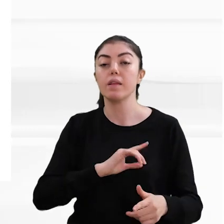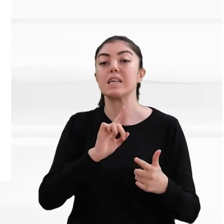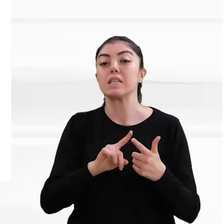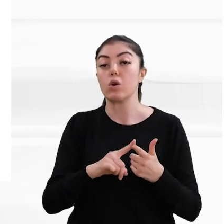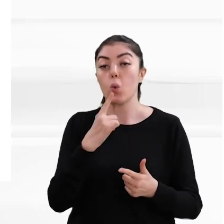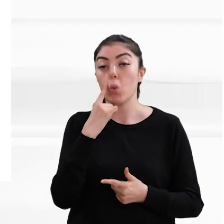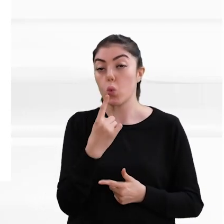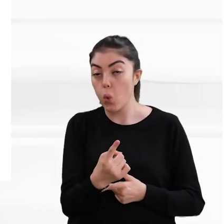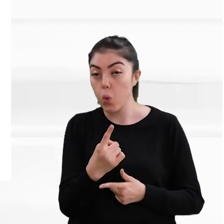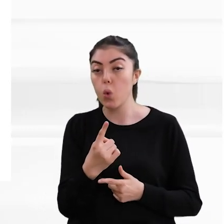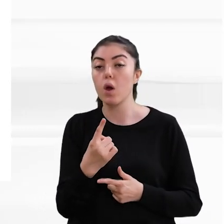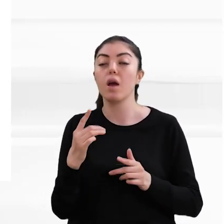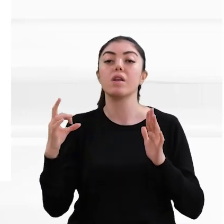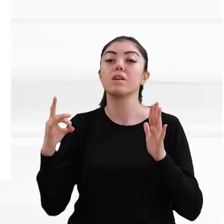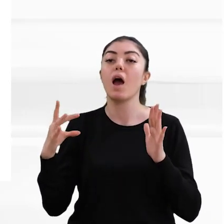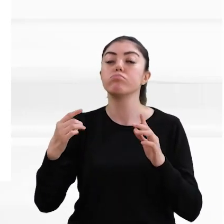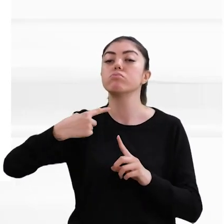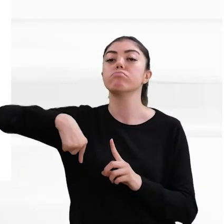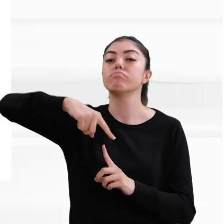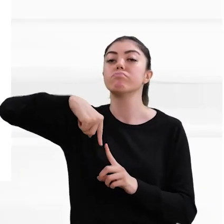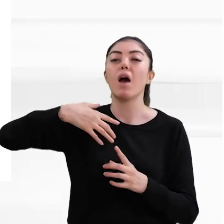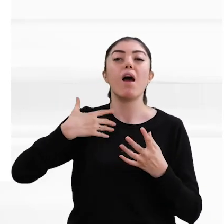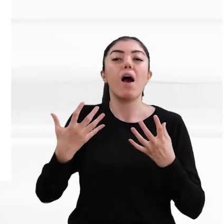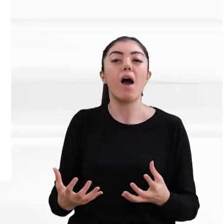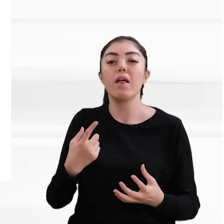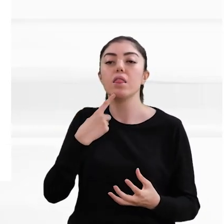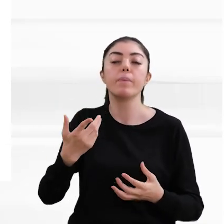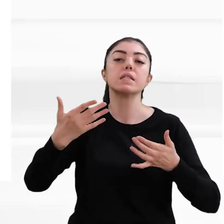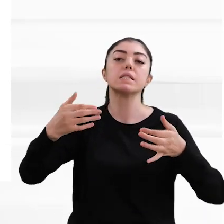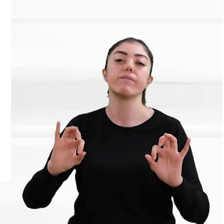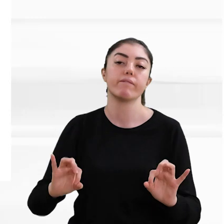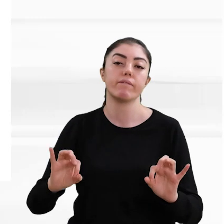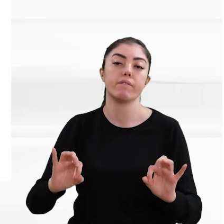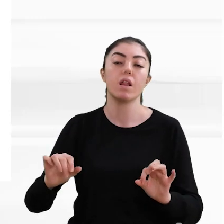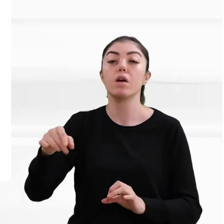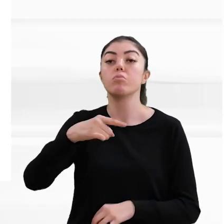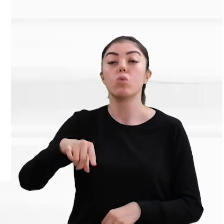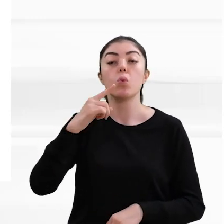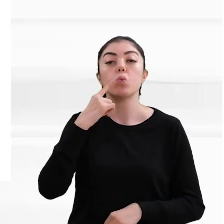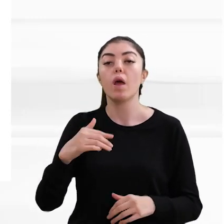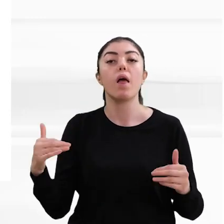durumda karpuzun torku 0 oldu. Eşitliğin bu kısmı